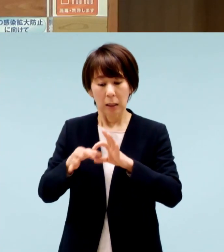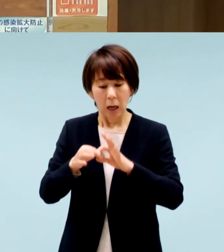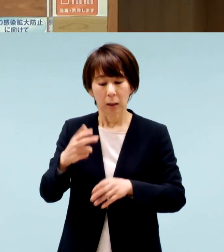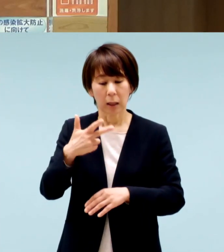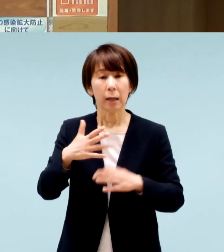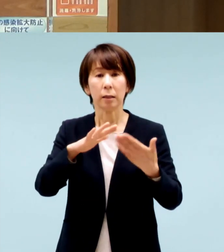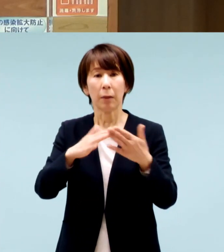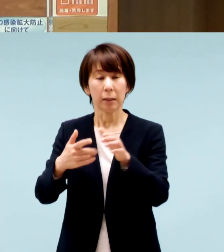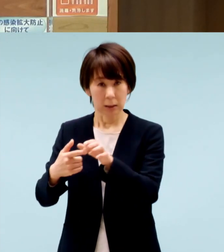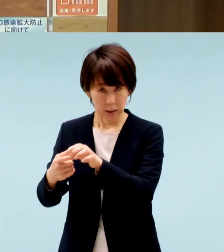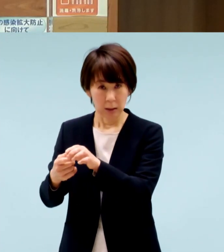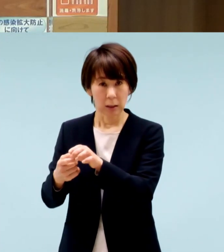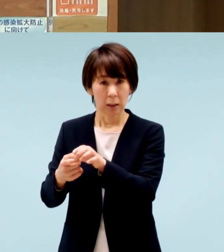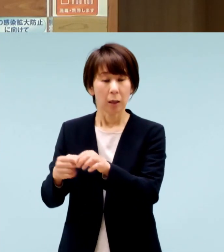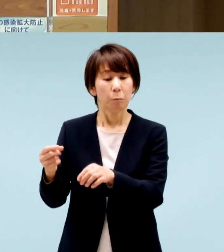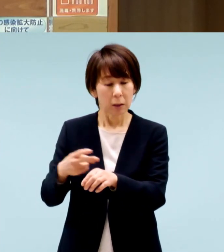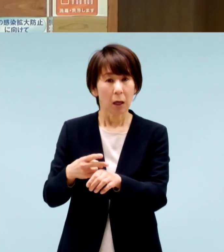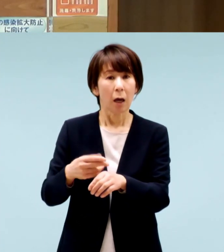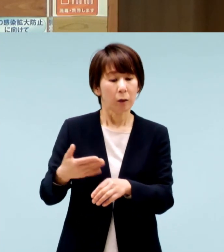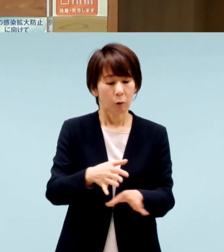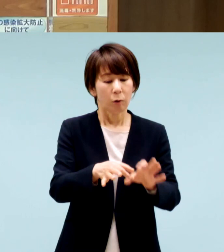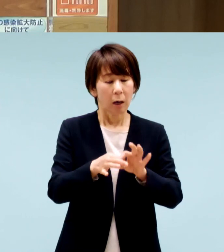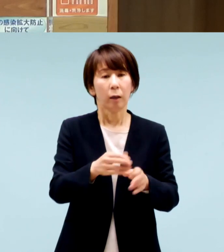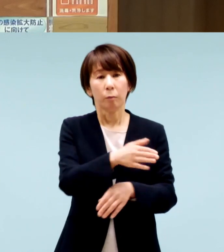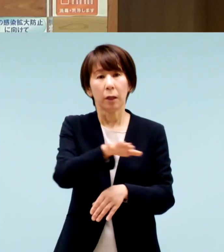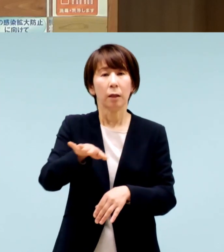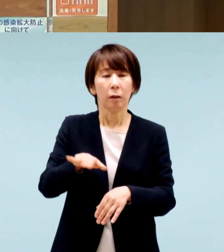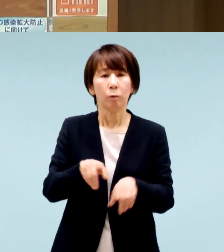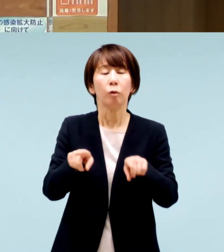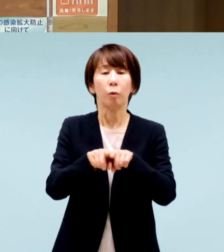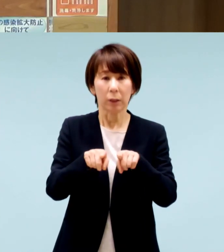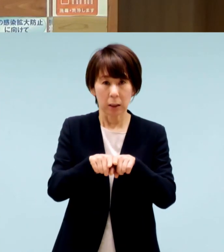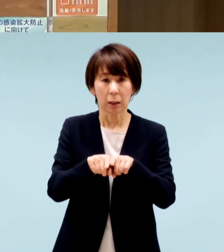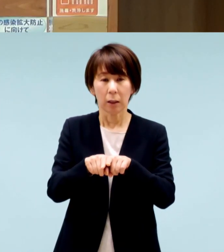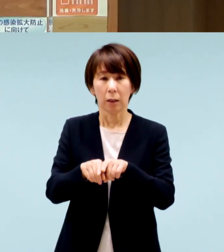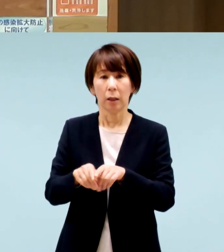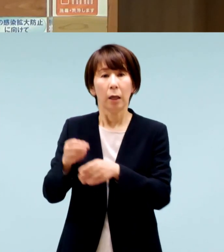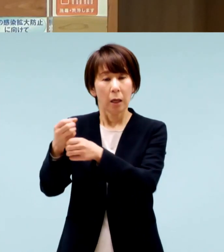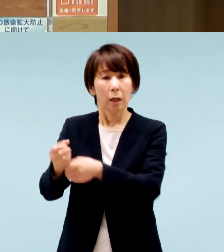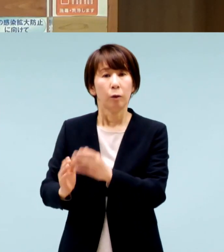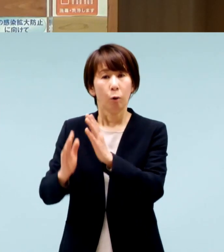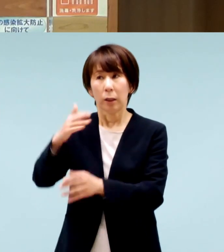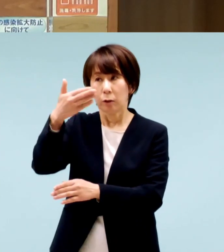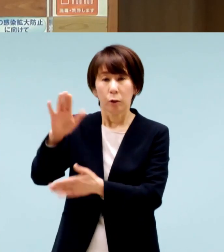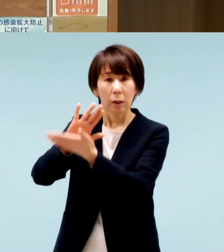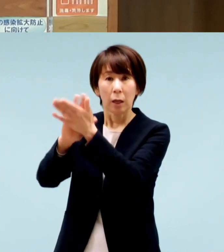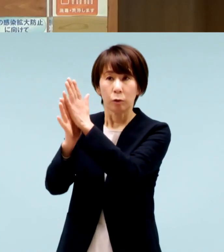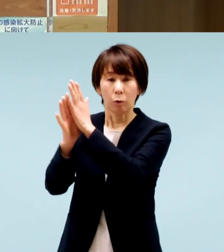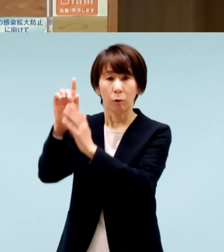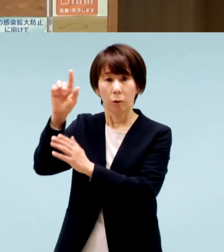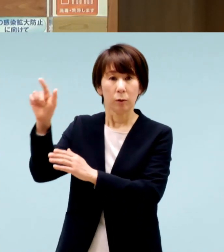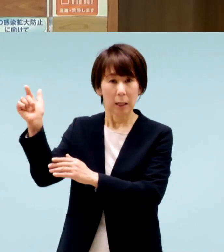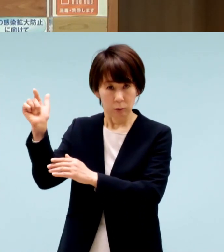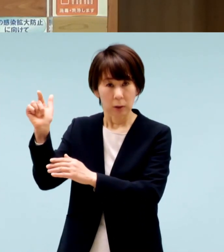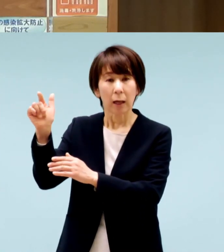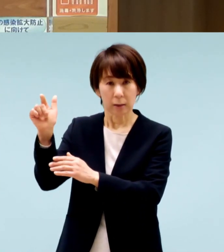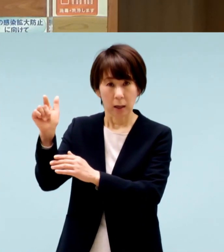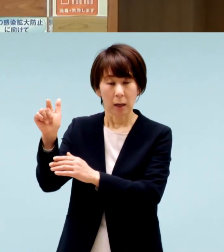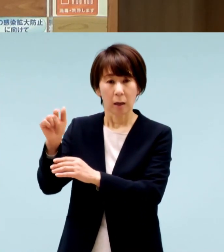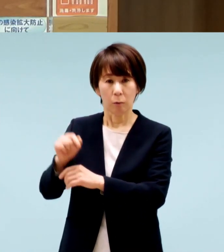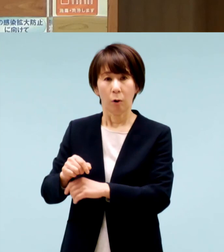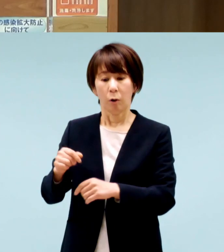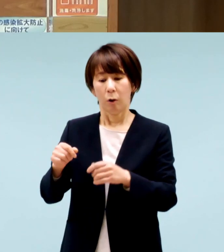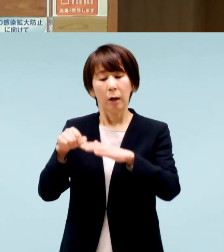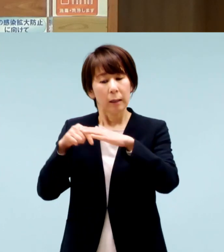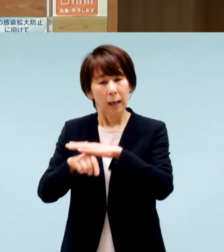体、皆さんと一体となってですね、農林水産省などの関係省庁に一刻も早い原因究明